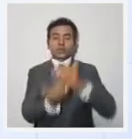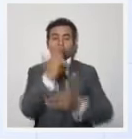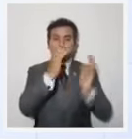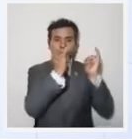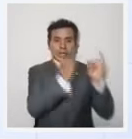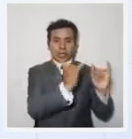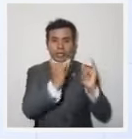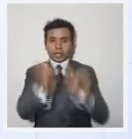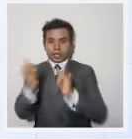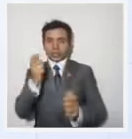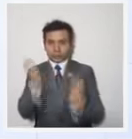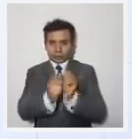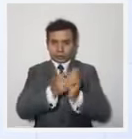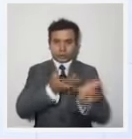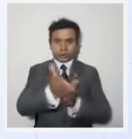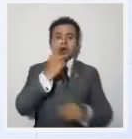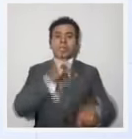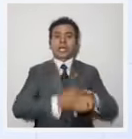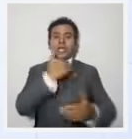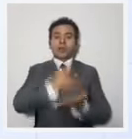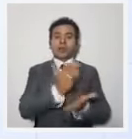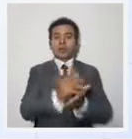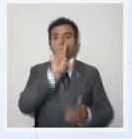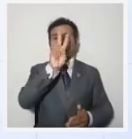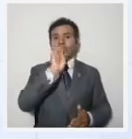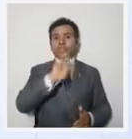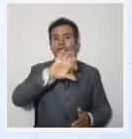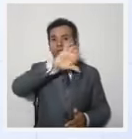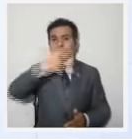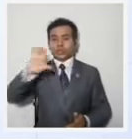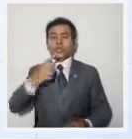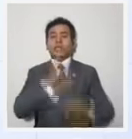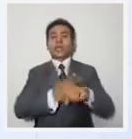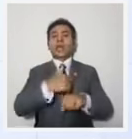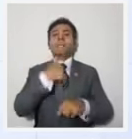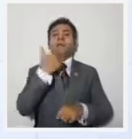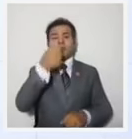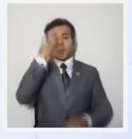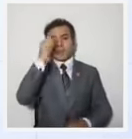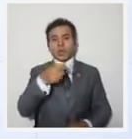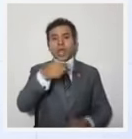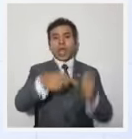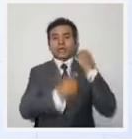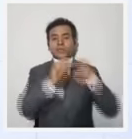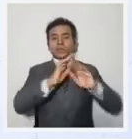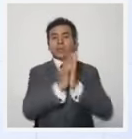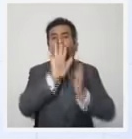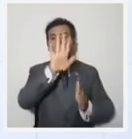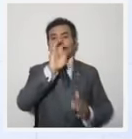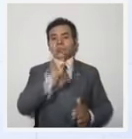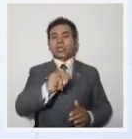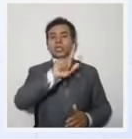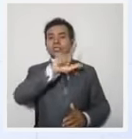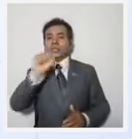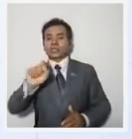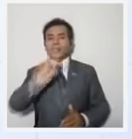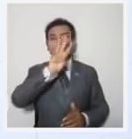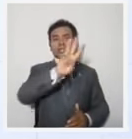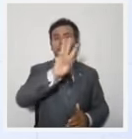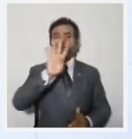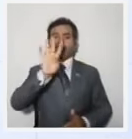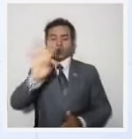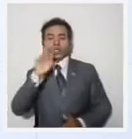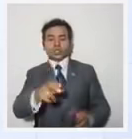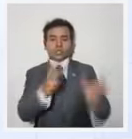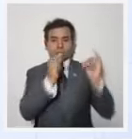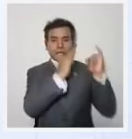নার্সিং ডরমেটারিতে আরও 200টি আইসোলেশন শয্যার প্রস্তুতি চলছে। ঢাকা মহানগরীতে 2900টি, ঢাকা